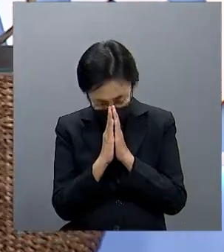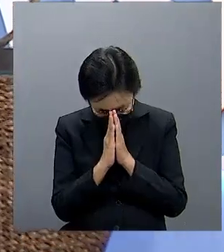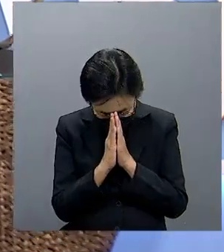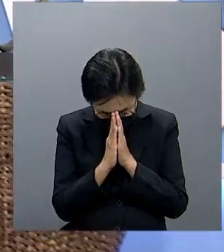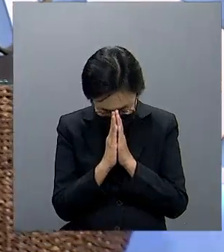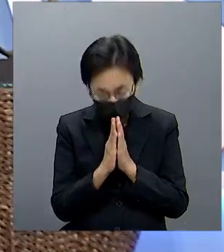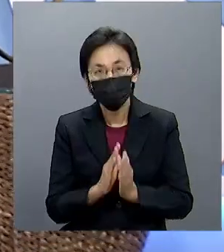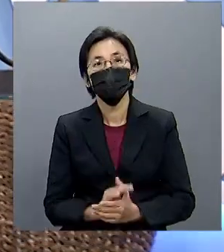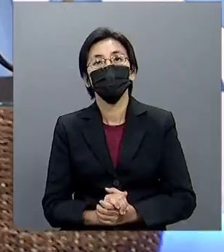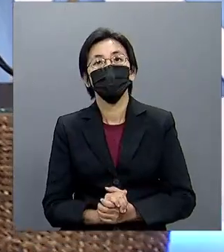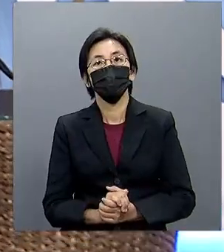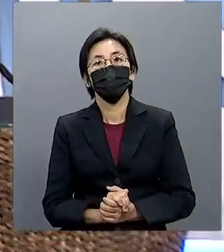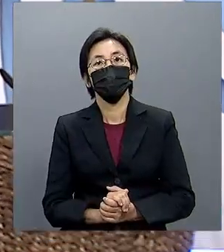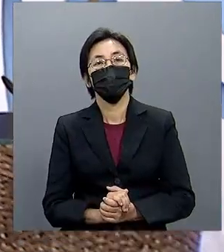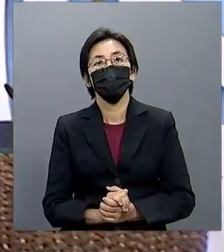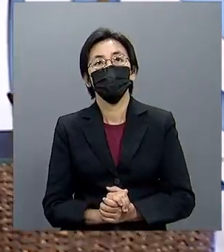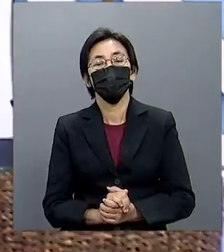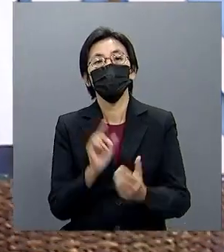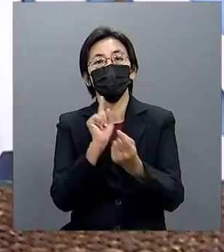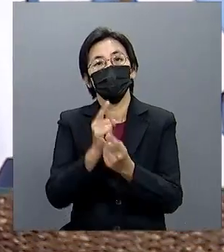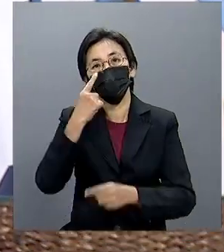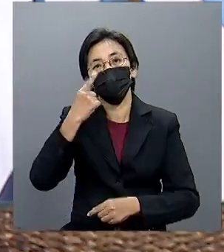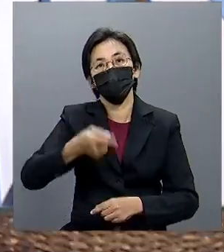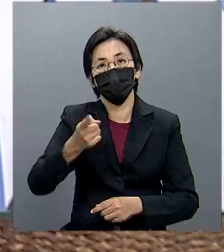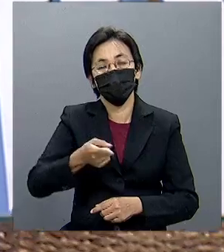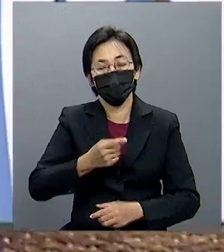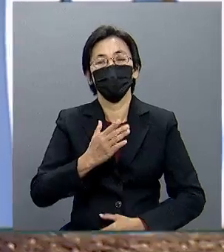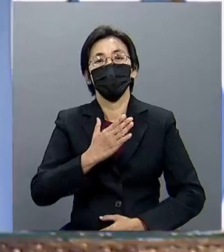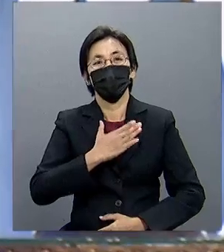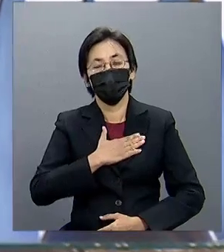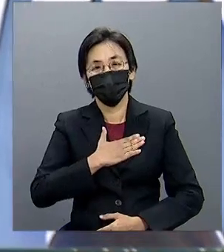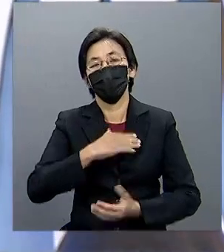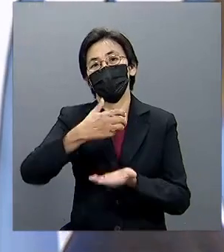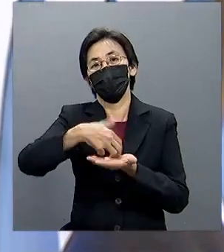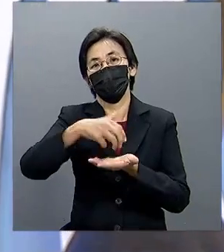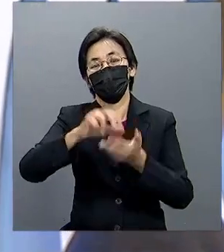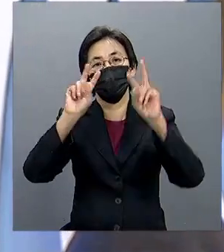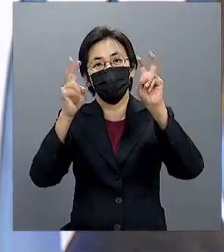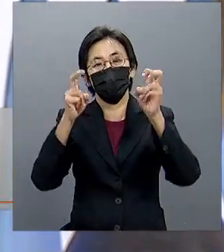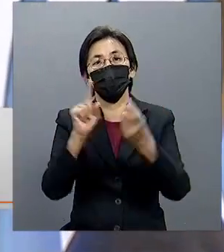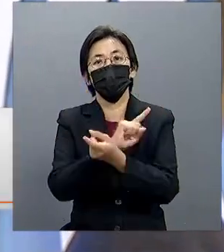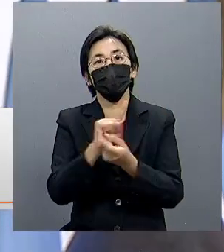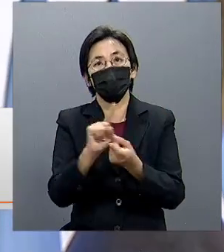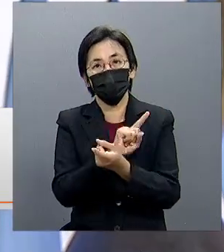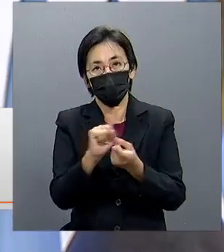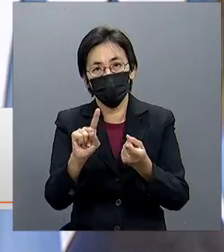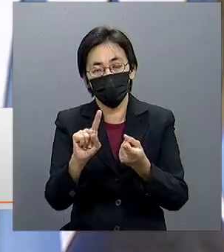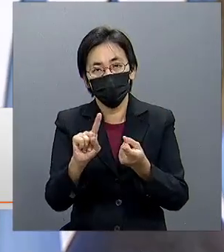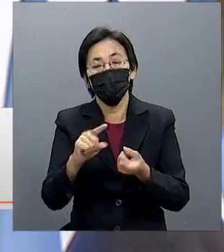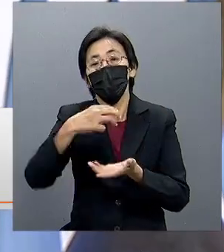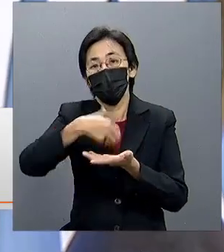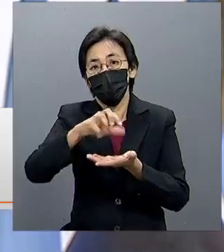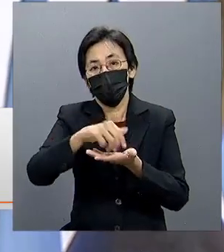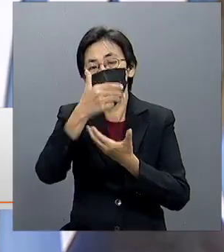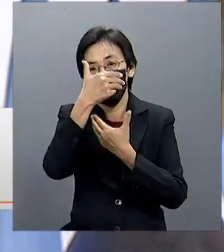สวัสดีค่ะคุณผู้ชมคะพบกันเช่นเคยนะคะกับปูเป้ภัคคนันท์ในช่วงประเด็นสังคมวันนี้มีอีกหนึ่งประเด็นที่น่าสนใจมาฝากคุณผู้ชม